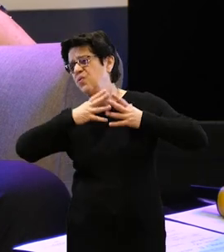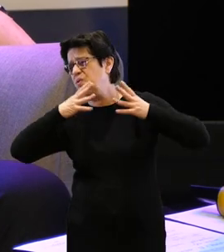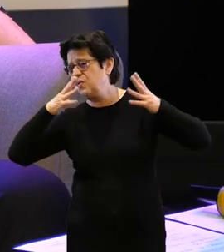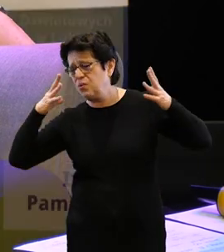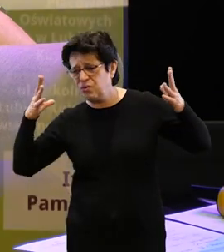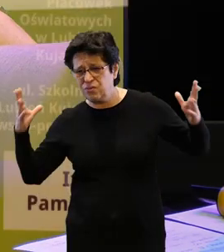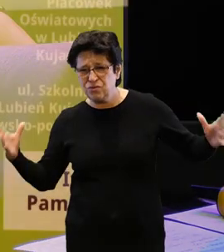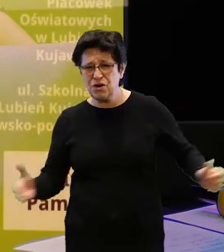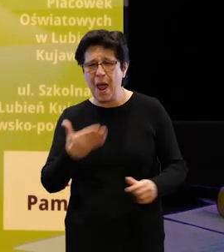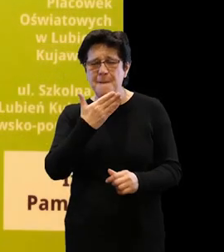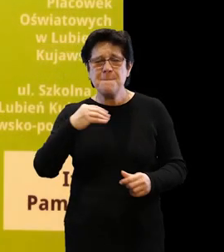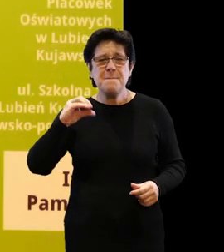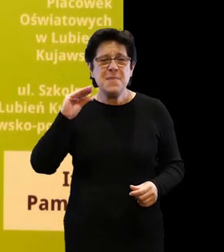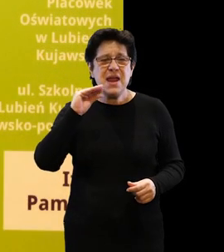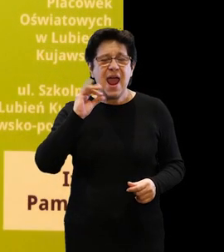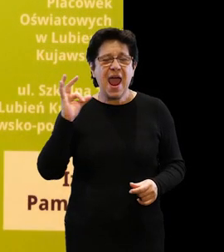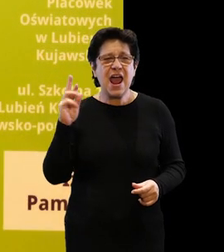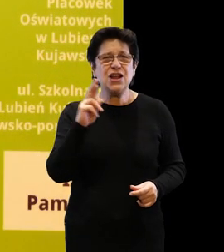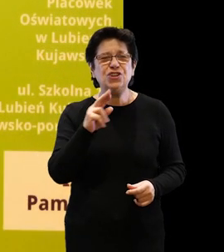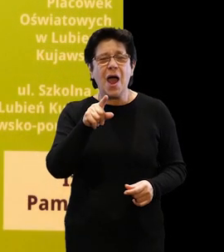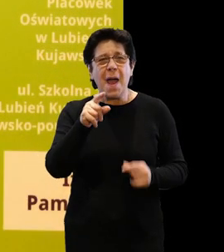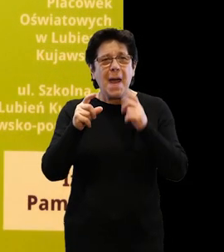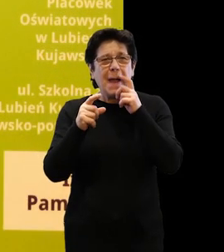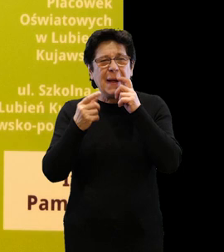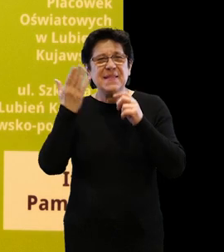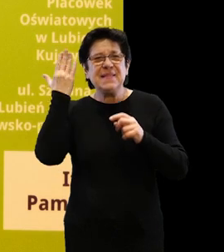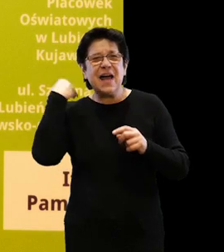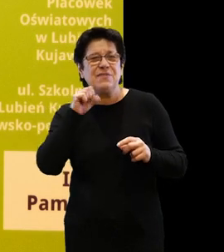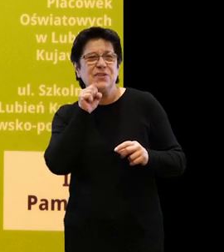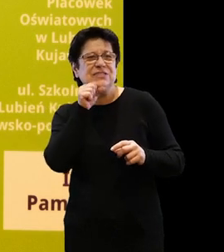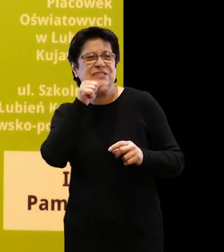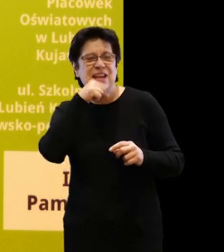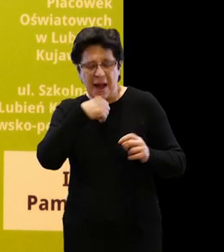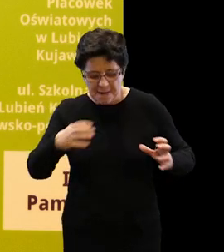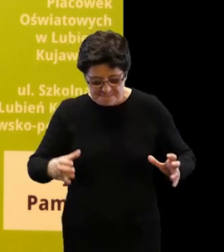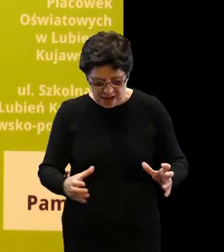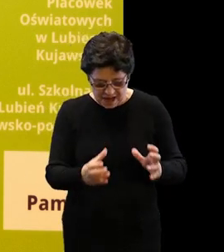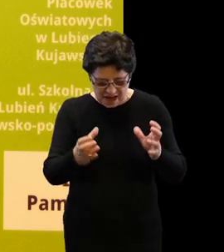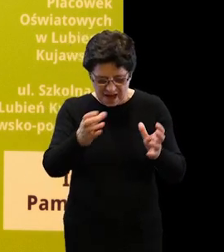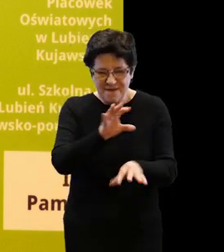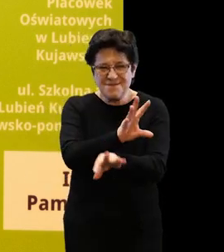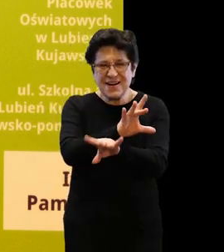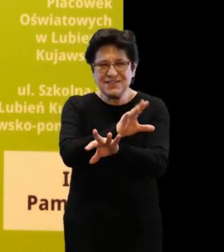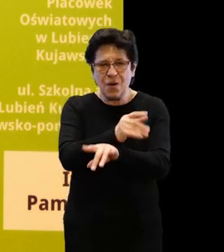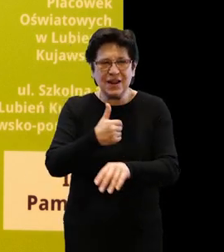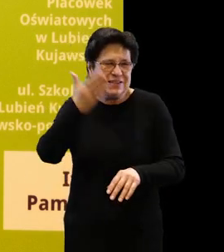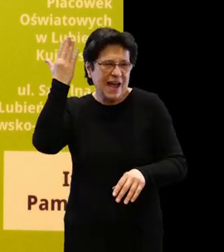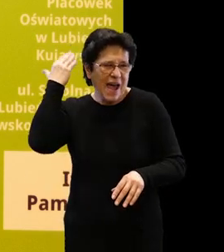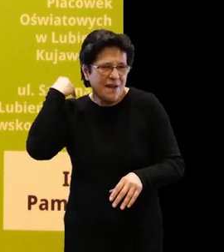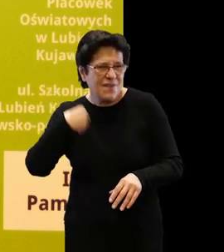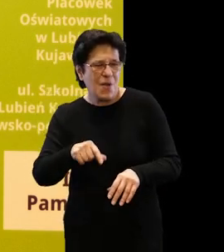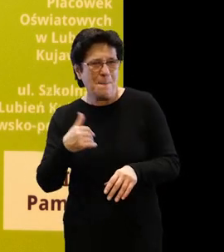Polsce miedzianych syfonów czyli takich starych baniaków jak jak dawniej były które były w restauracjach i w